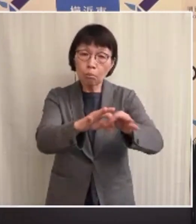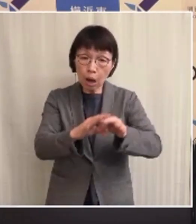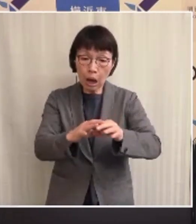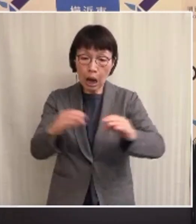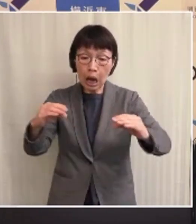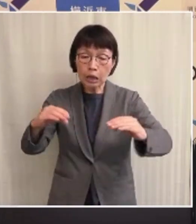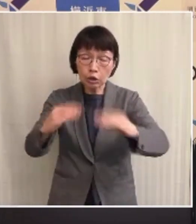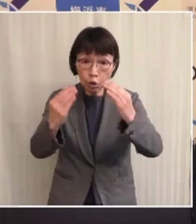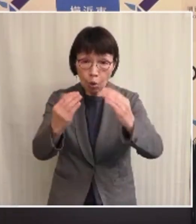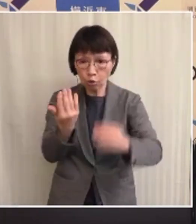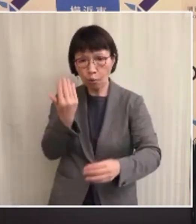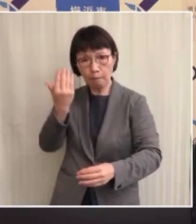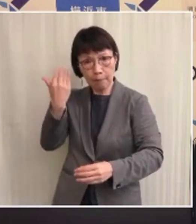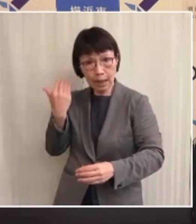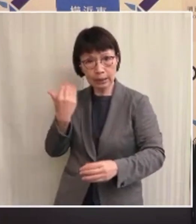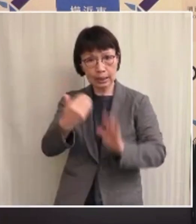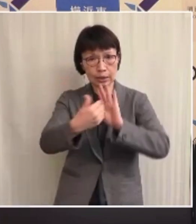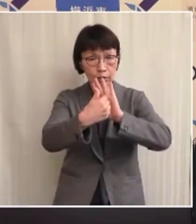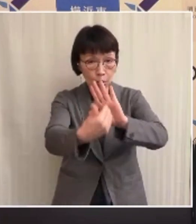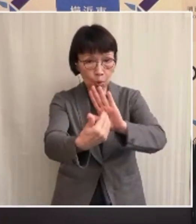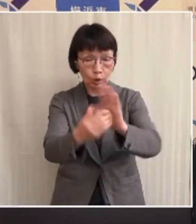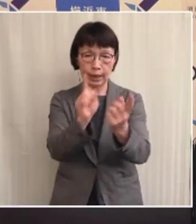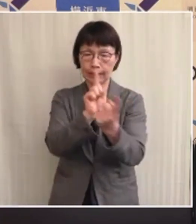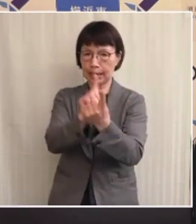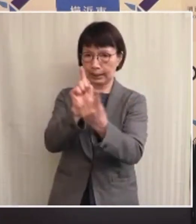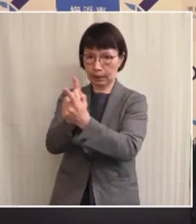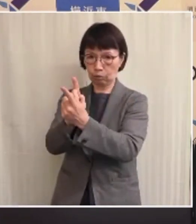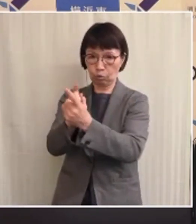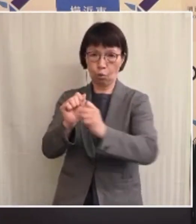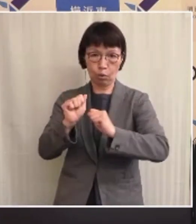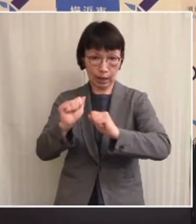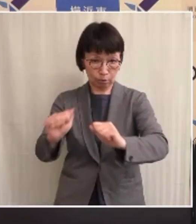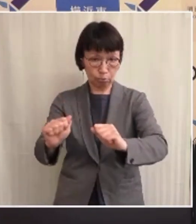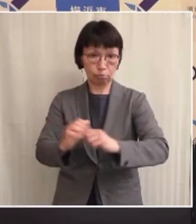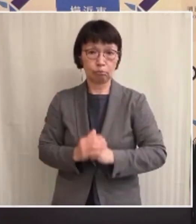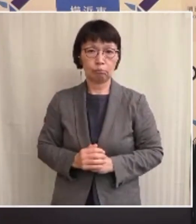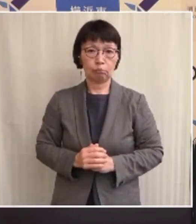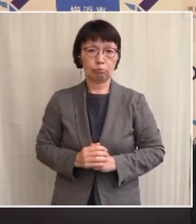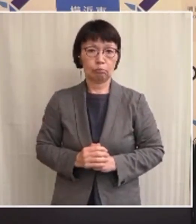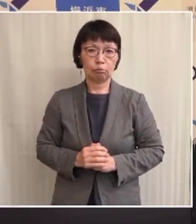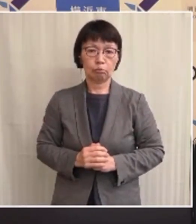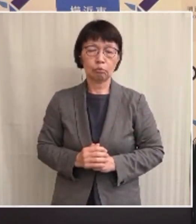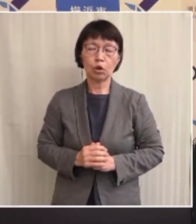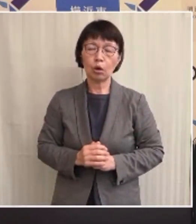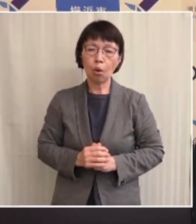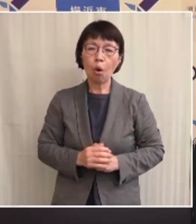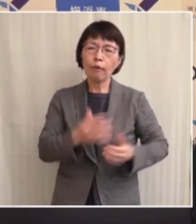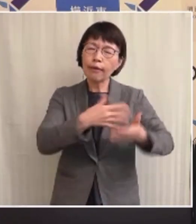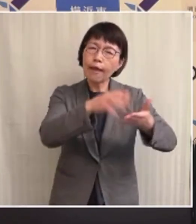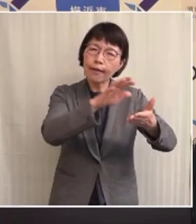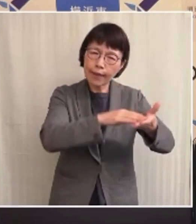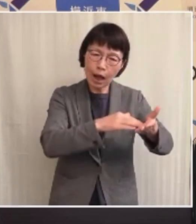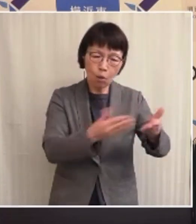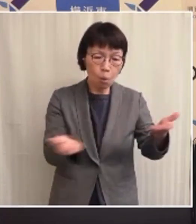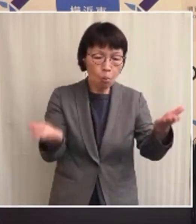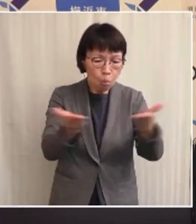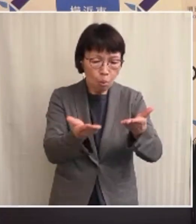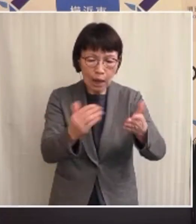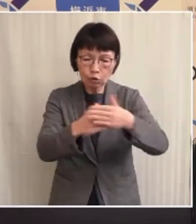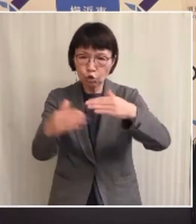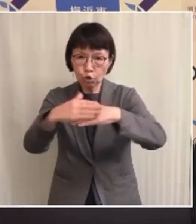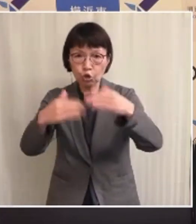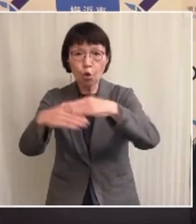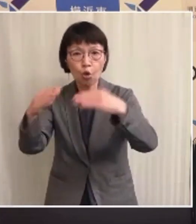故が起きる前に予防的な対策を、講ずることが可能になります。まあ、こういったデータを重層的に活用